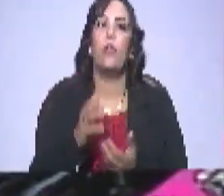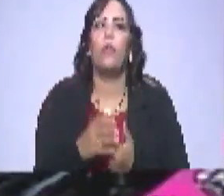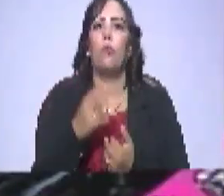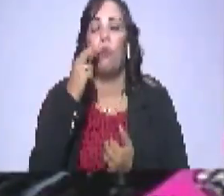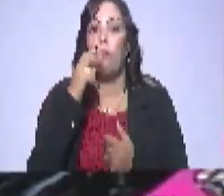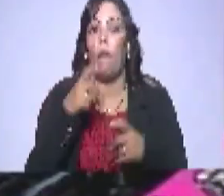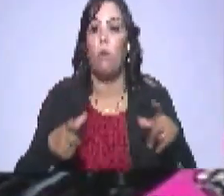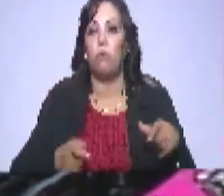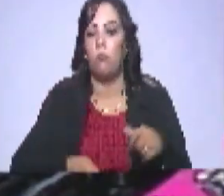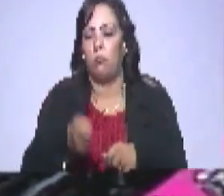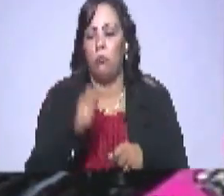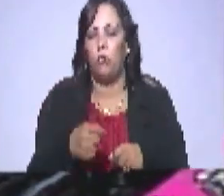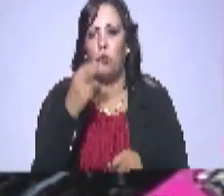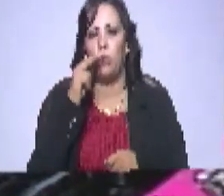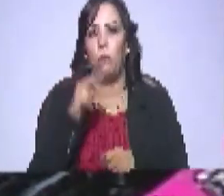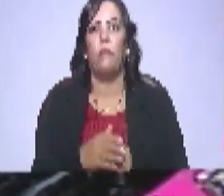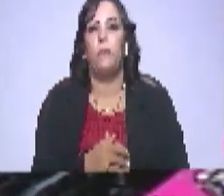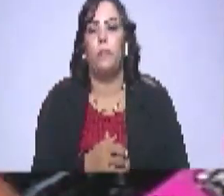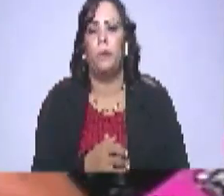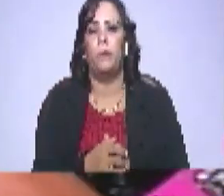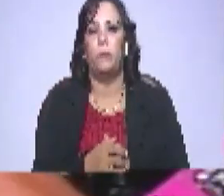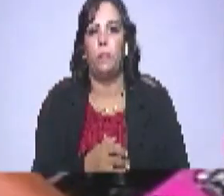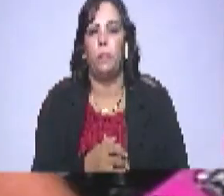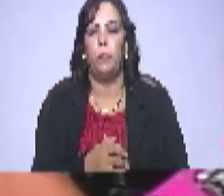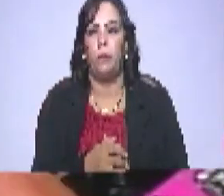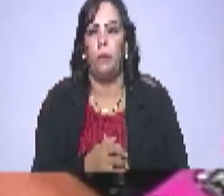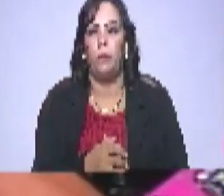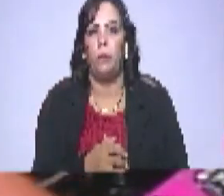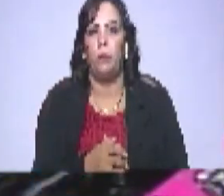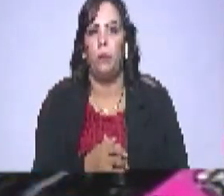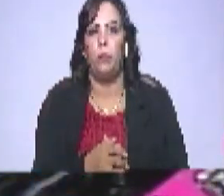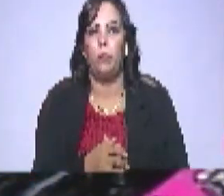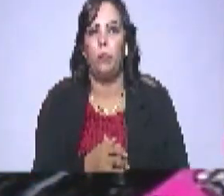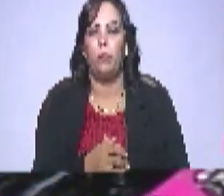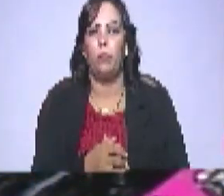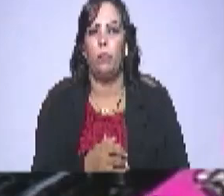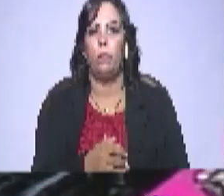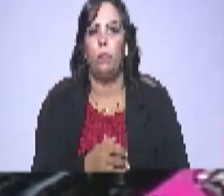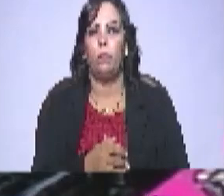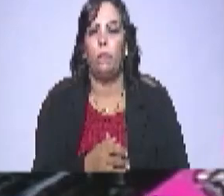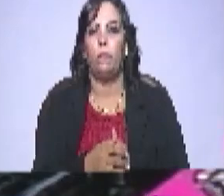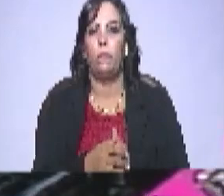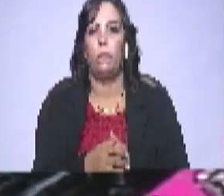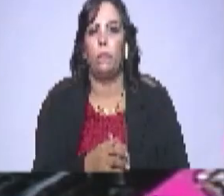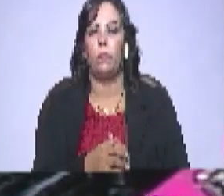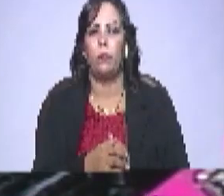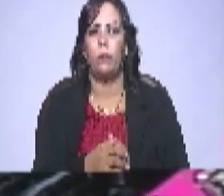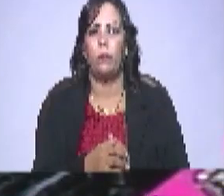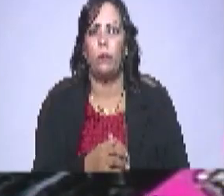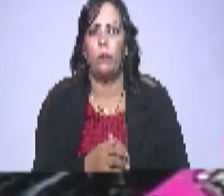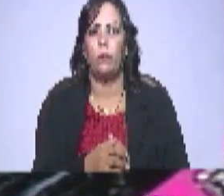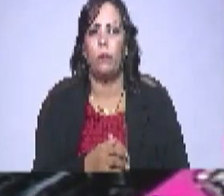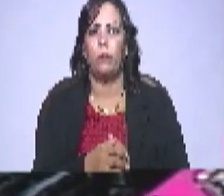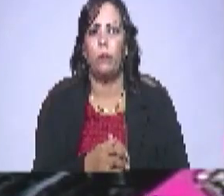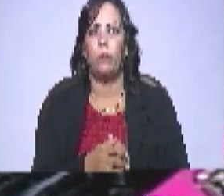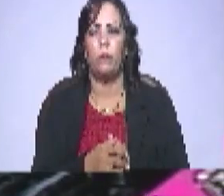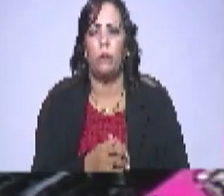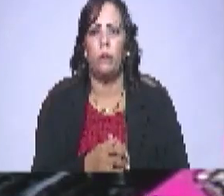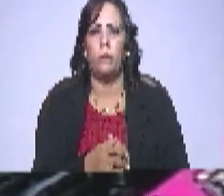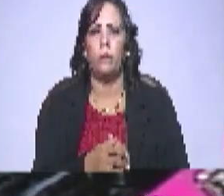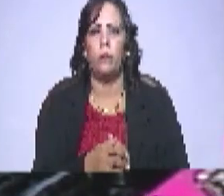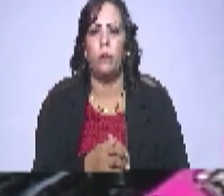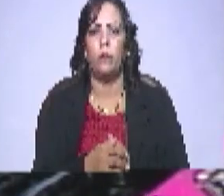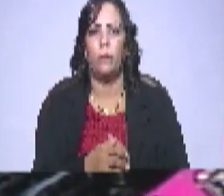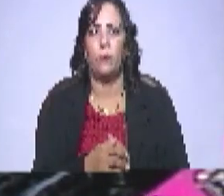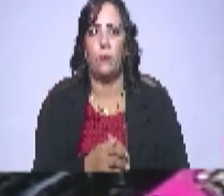اوعي تقولي لي فاصل بقى عشان لسه ما لحقتش. ها فاصل لسه شويه. لا بلاش كده بلاش كده بلاش